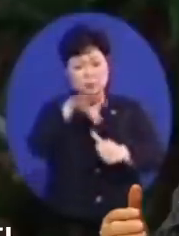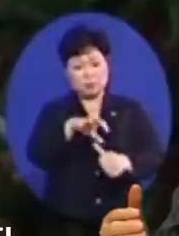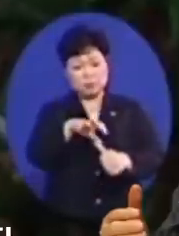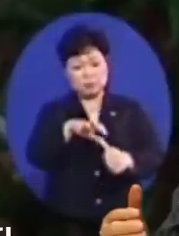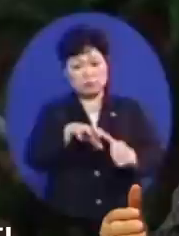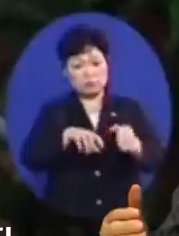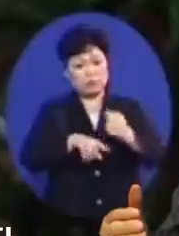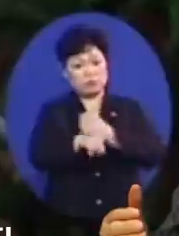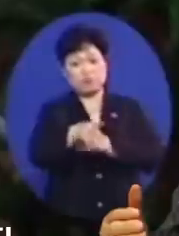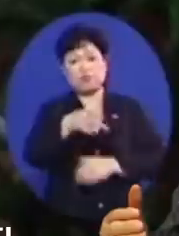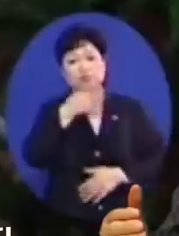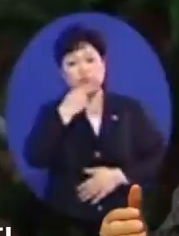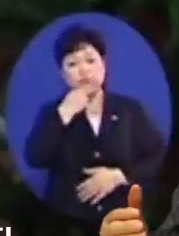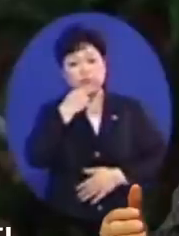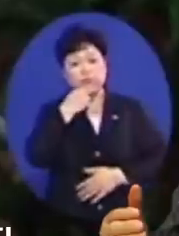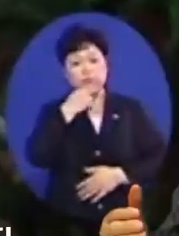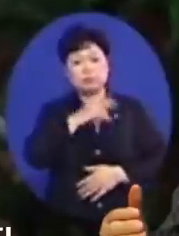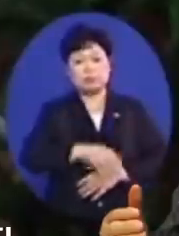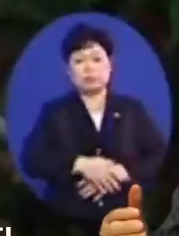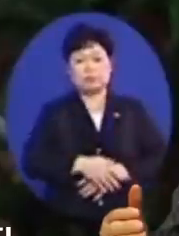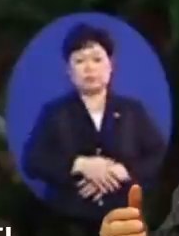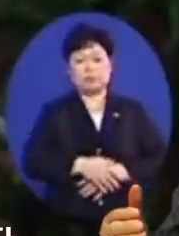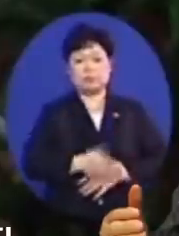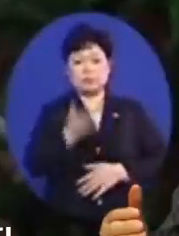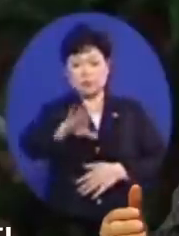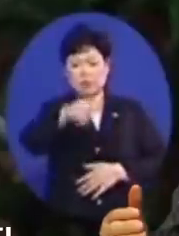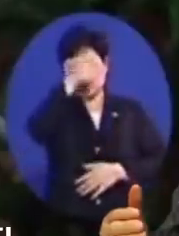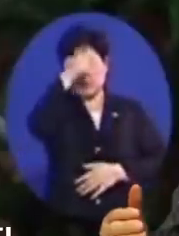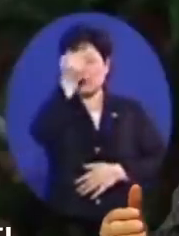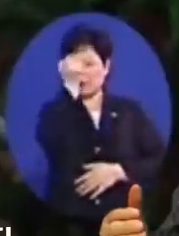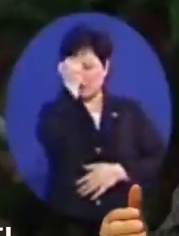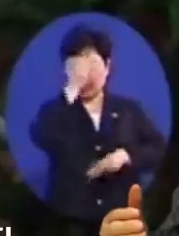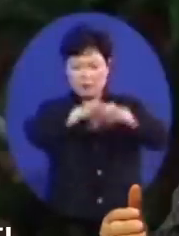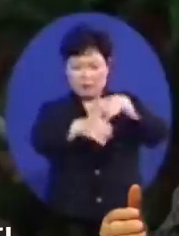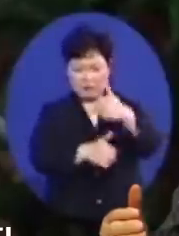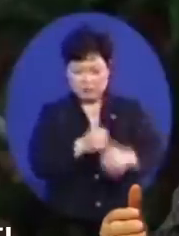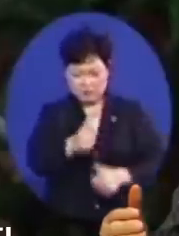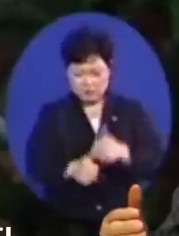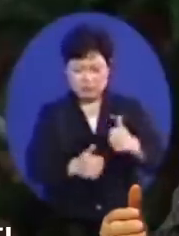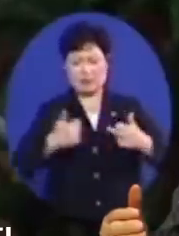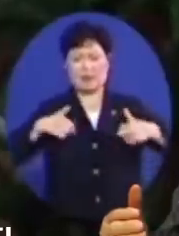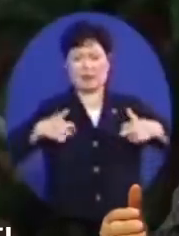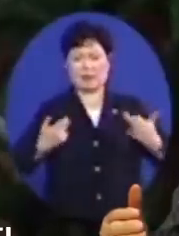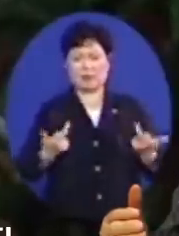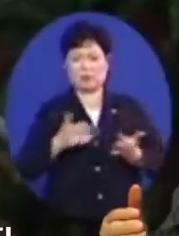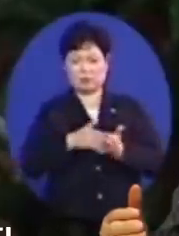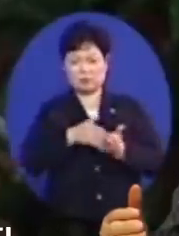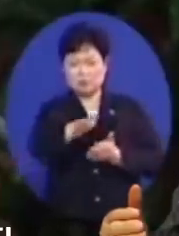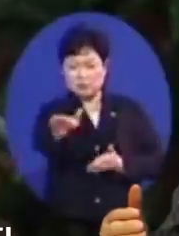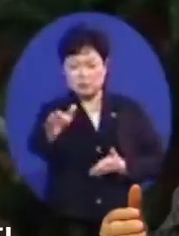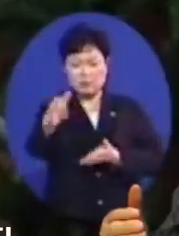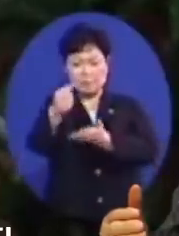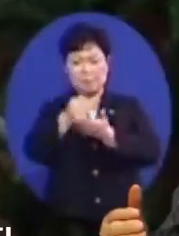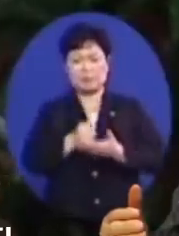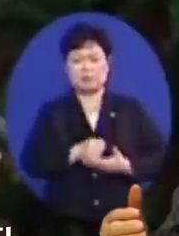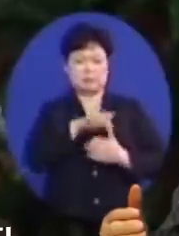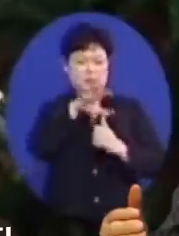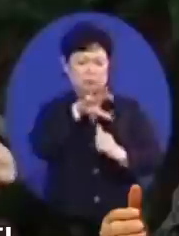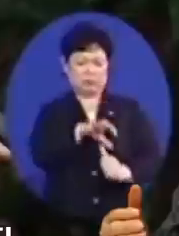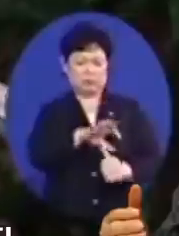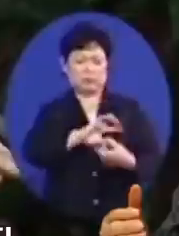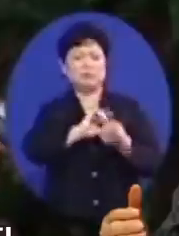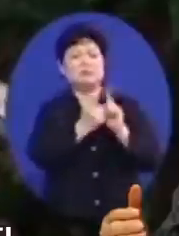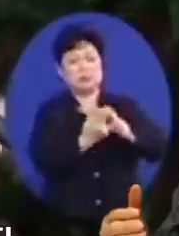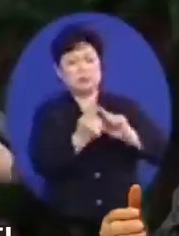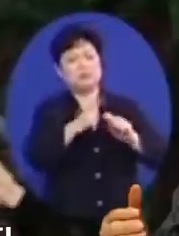없어요. 그러나 아담과 하와의 자손인 여러분, 에덴에서 쫓겨난 여러분이 받고 사는 저주를